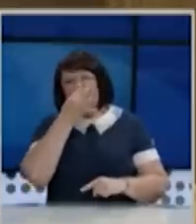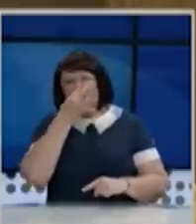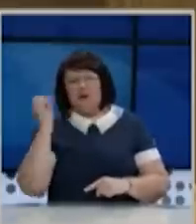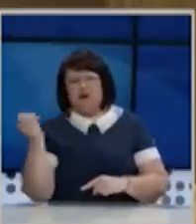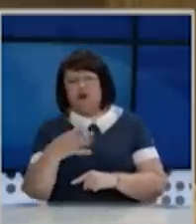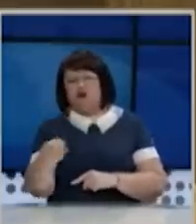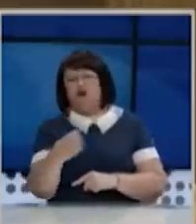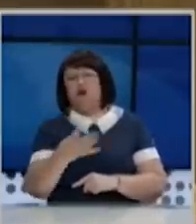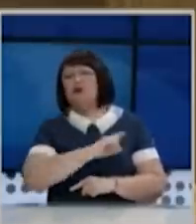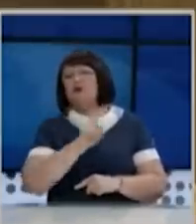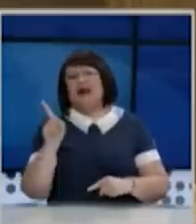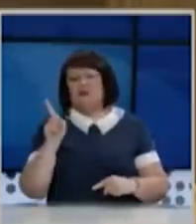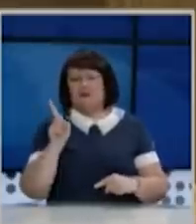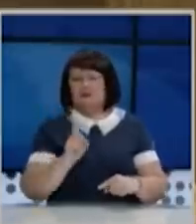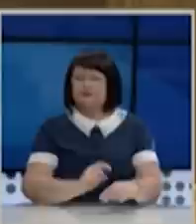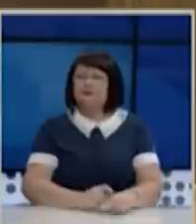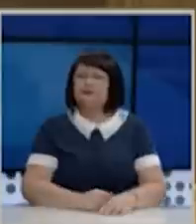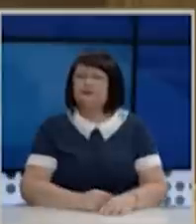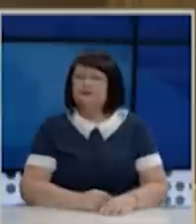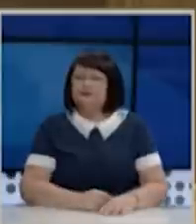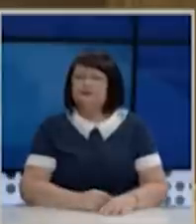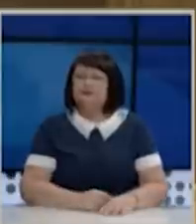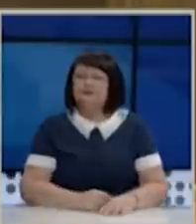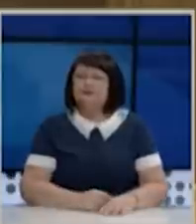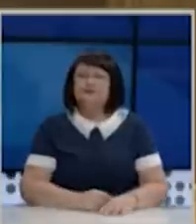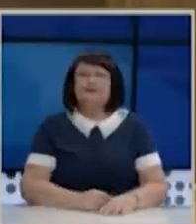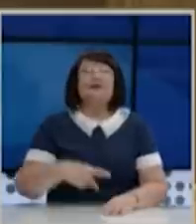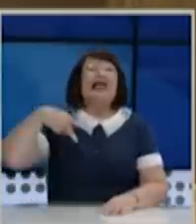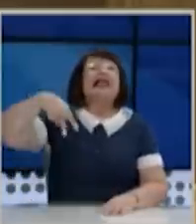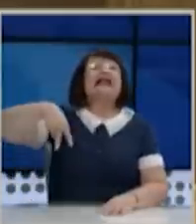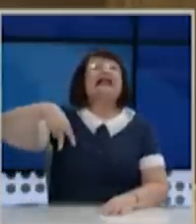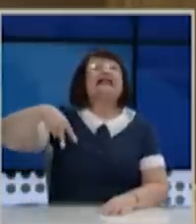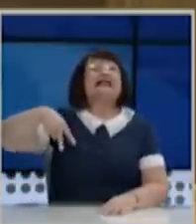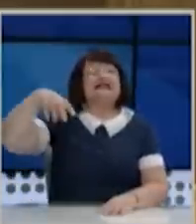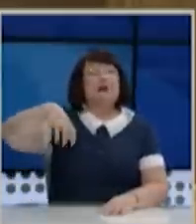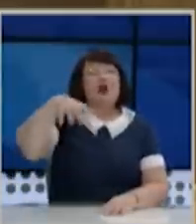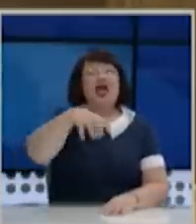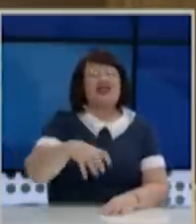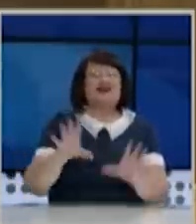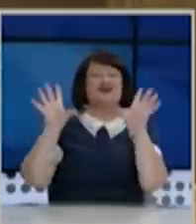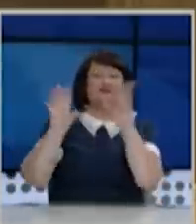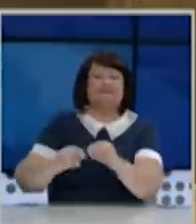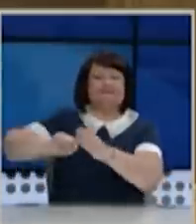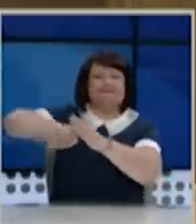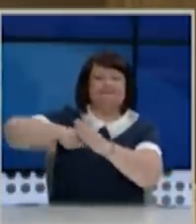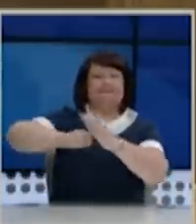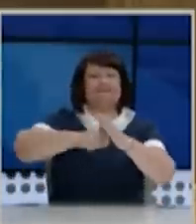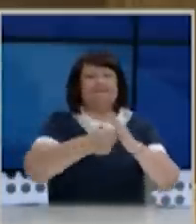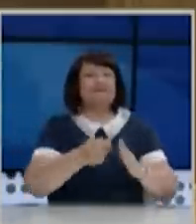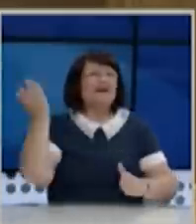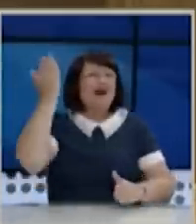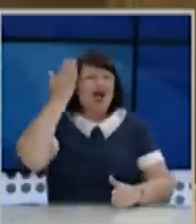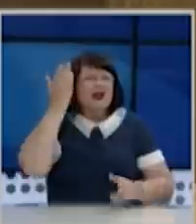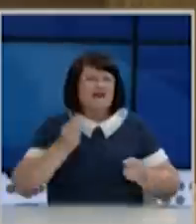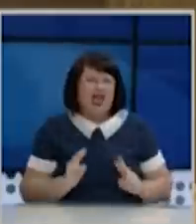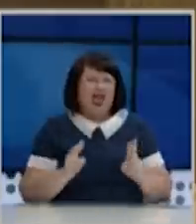άνθρακος. Έτσι, κλείσατε λιγνητικές μονάδες. Διαμορφώσατε πανάκριβο ενεργειακό